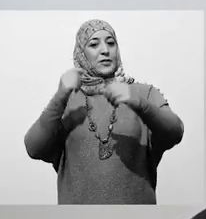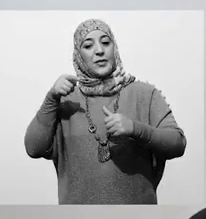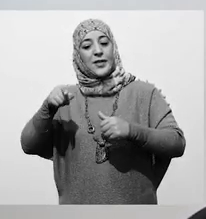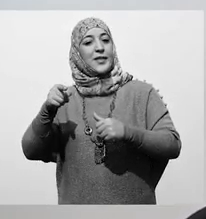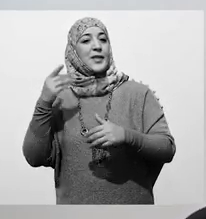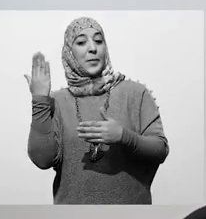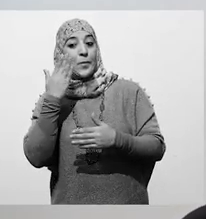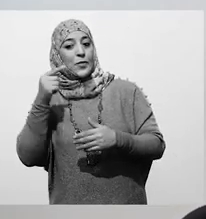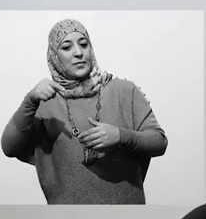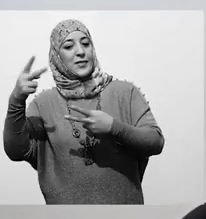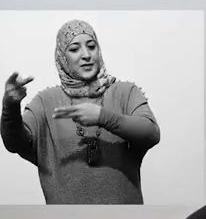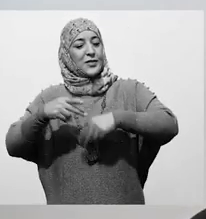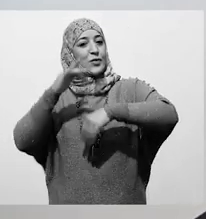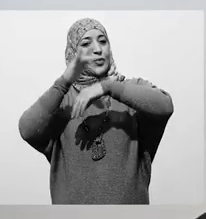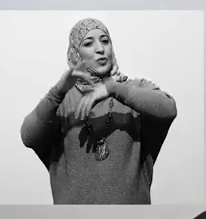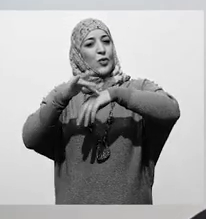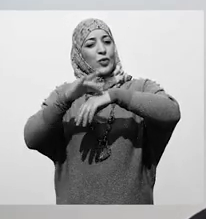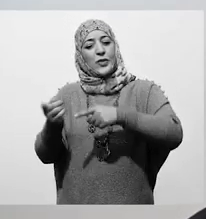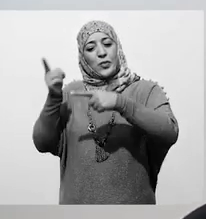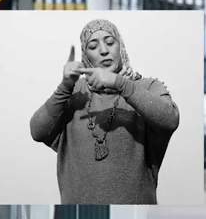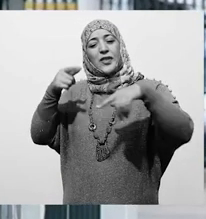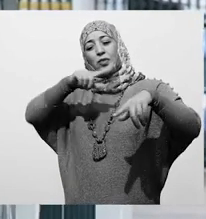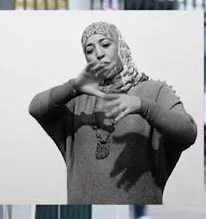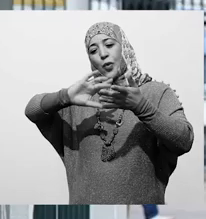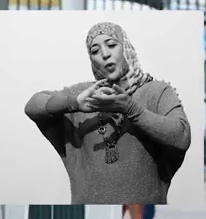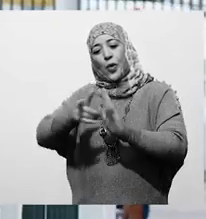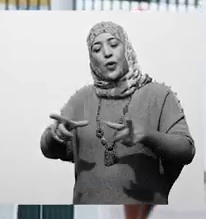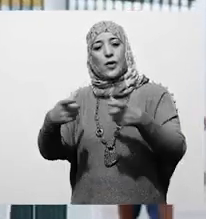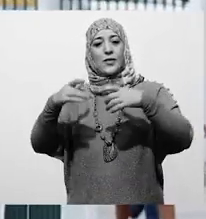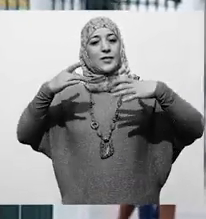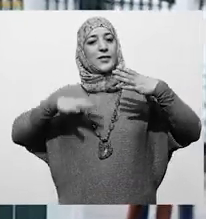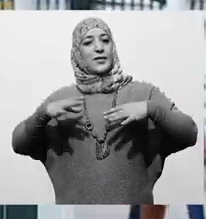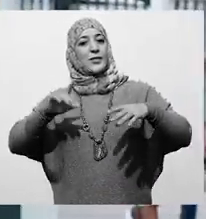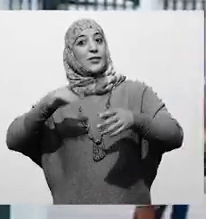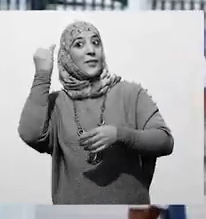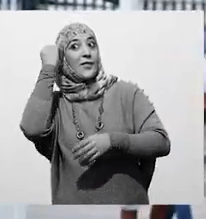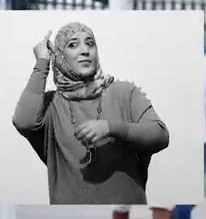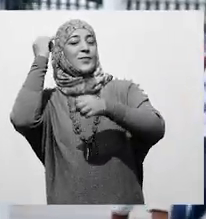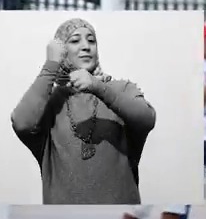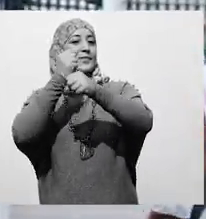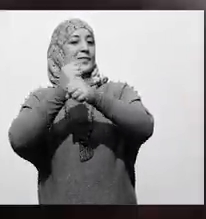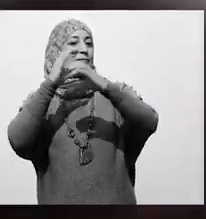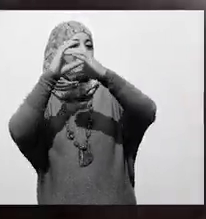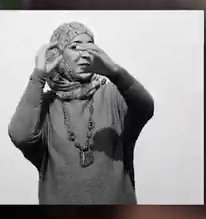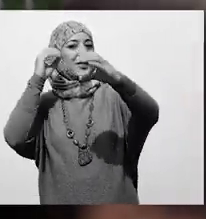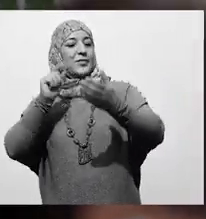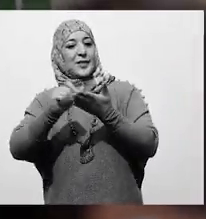les barrages avec tarbes et non j'étais fikda transport